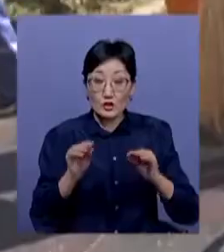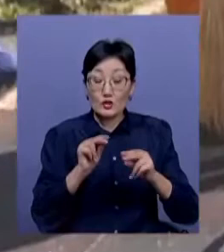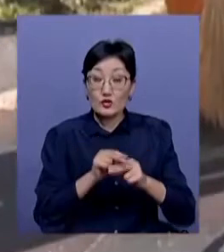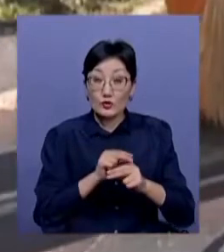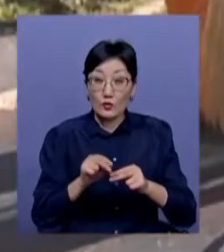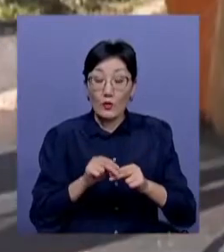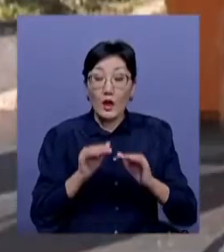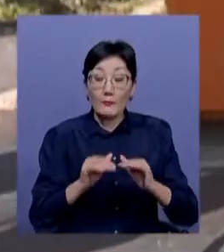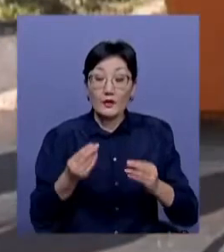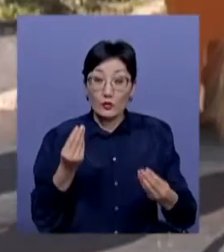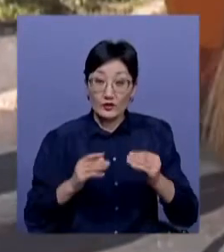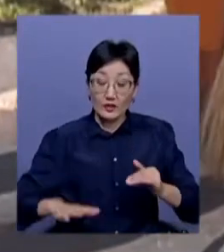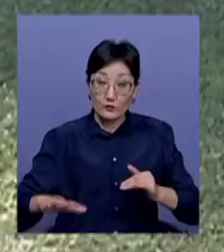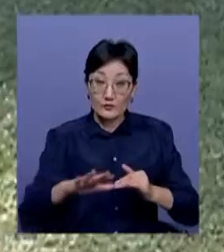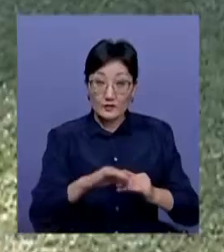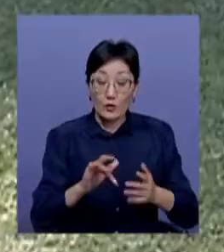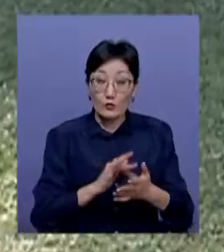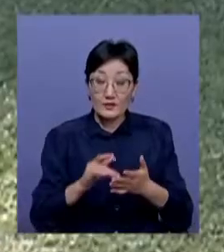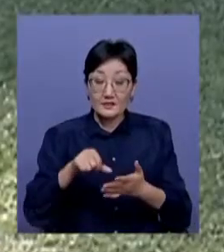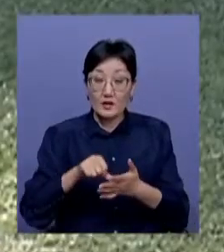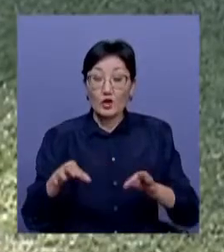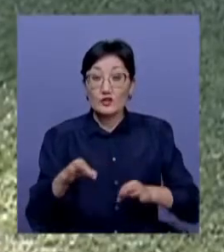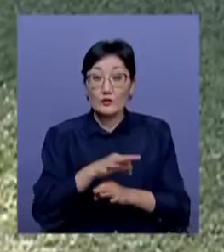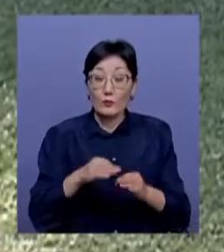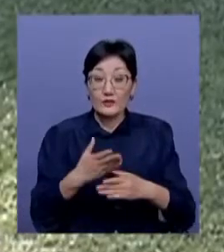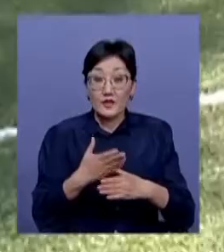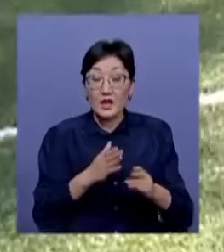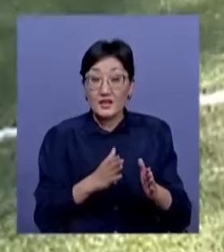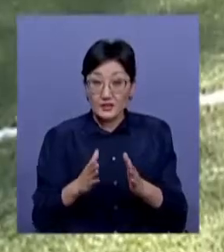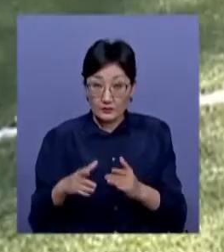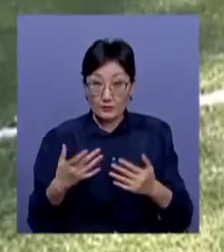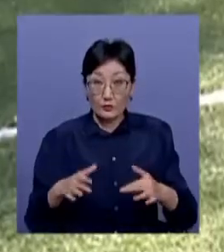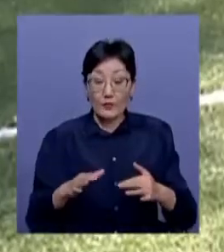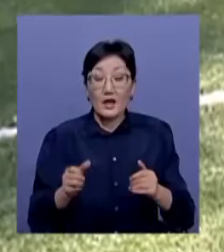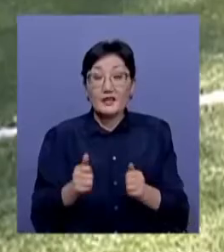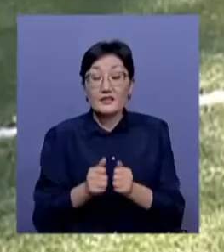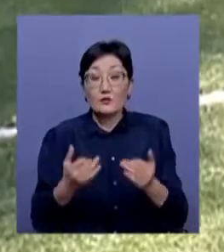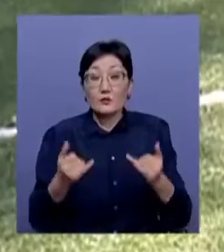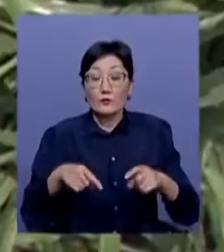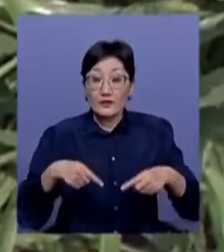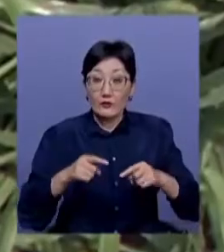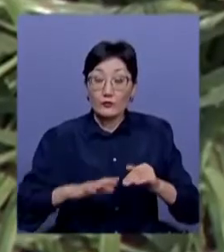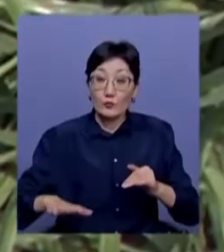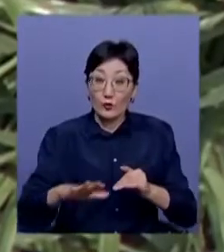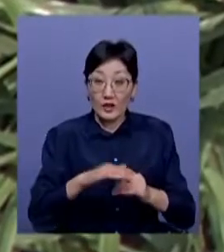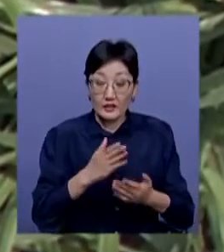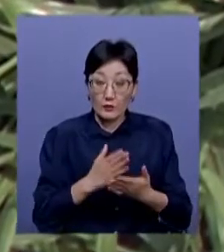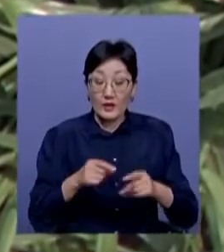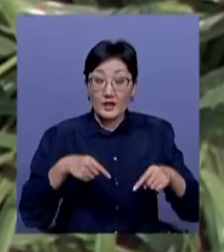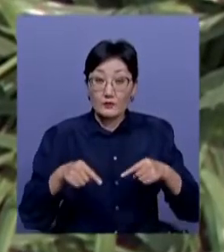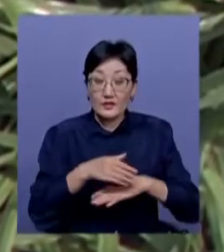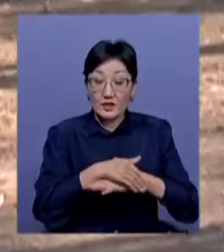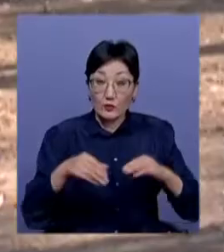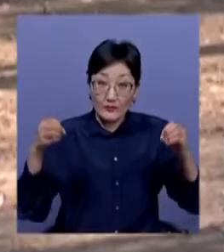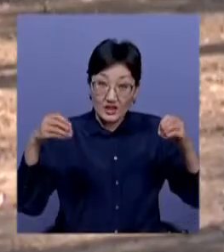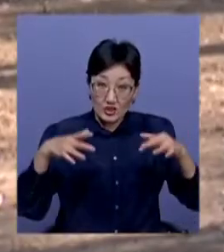өткен балалардың ойын алаңы. Ол да бюджетке қатысу жобасының арқасында ретке келген. Қасында заманауи футбол алаңы бар. Алаңда көше